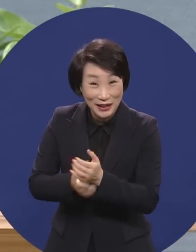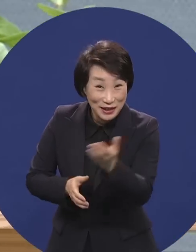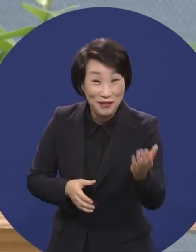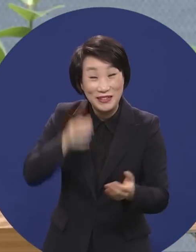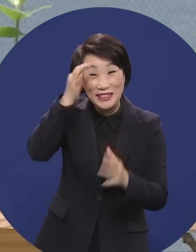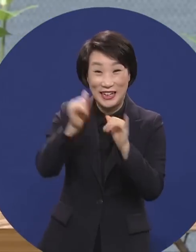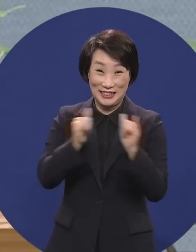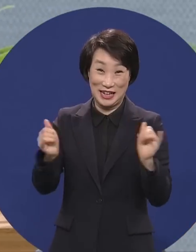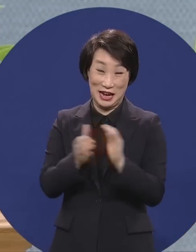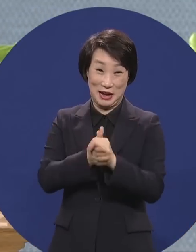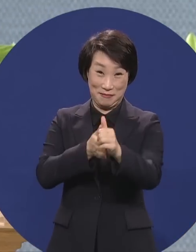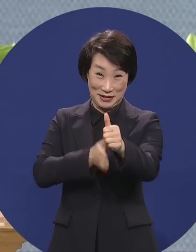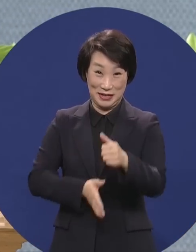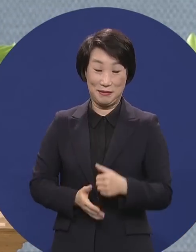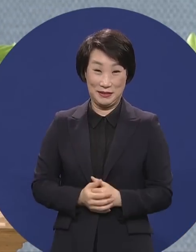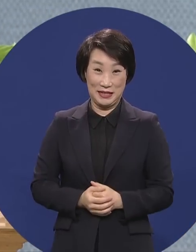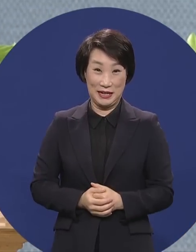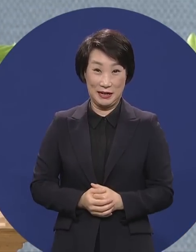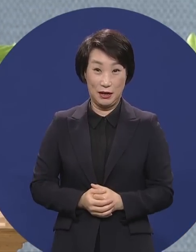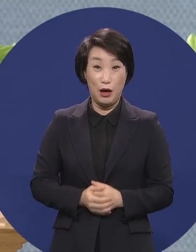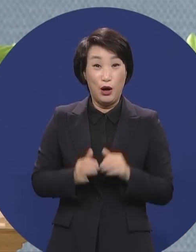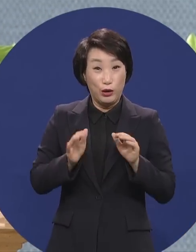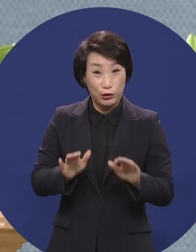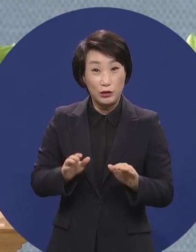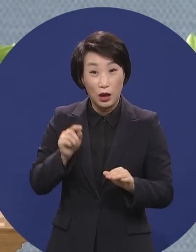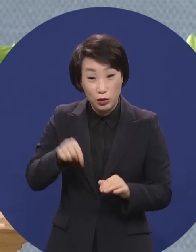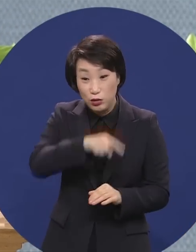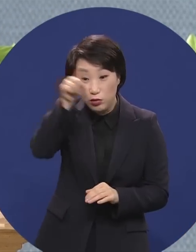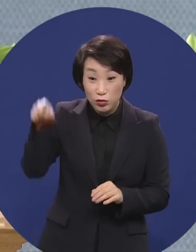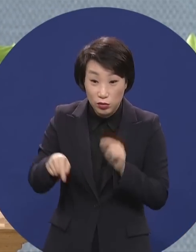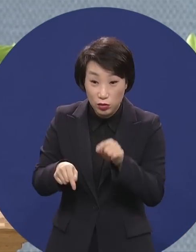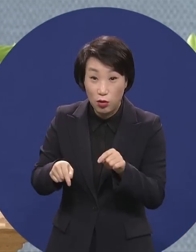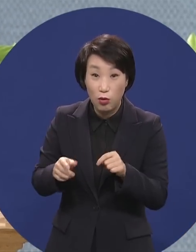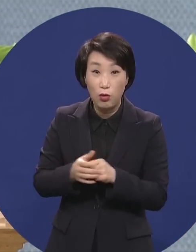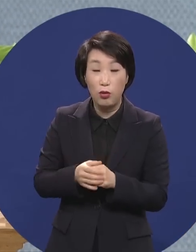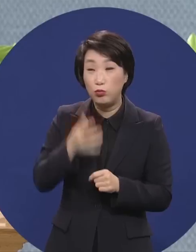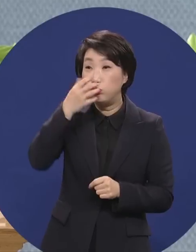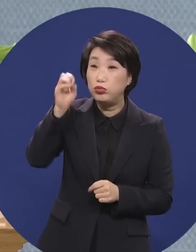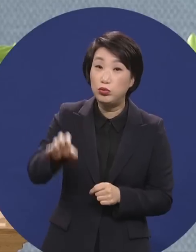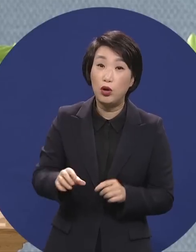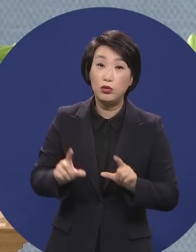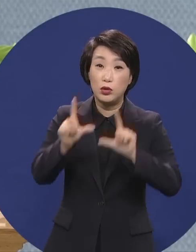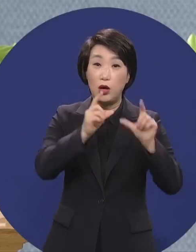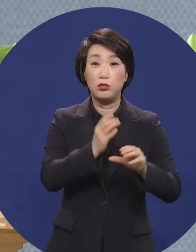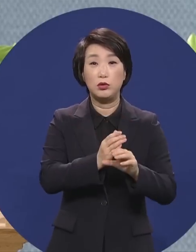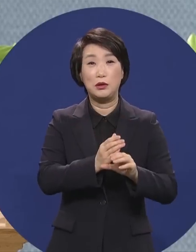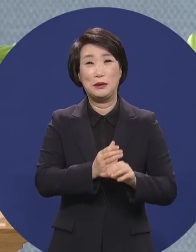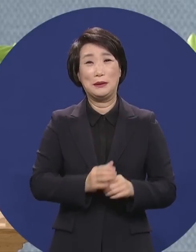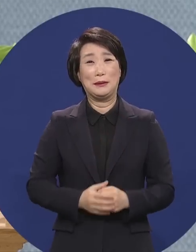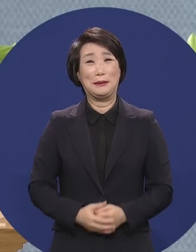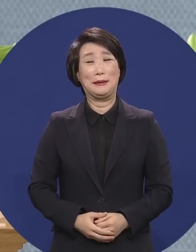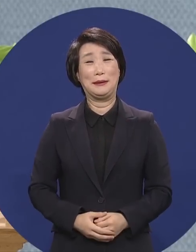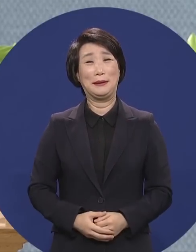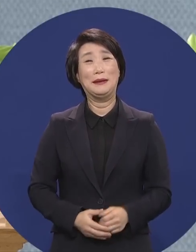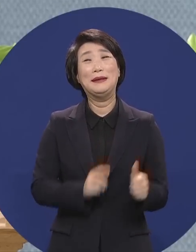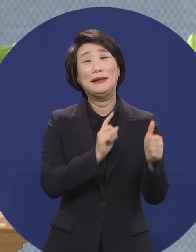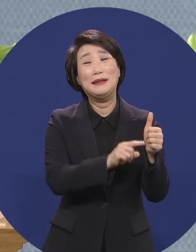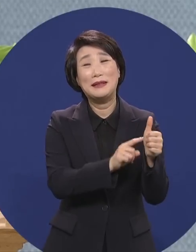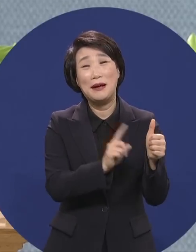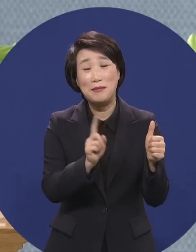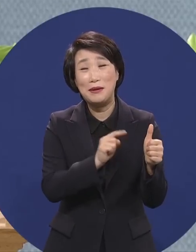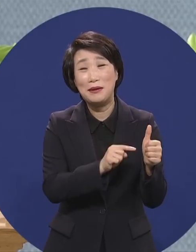인정하시면 아멘 합시다. 그런데 이것 자체를 무시하고 살아가잖아요. 그럼 이 사람이